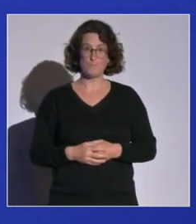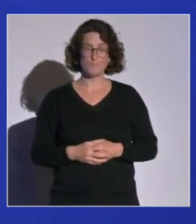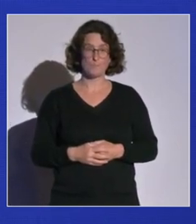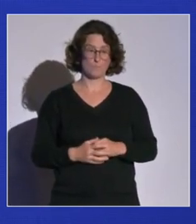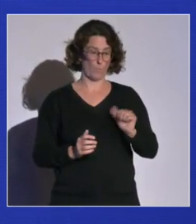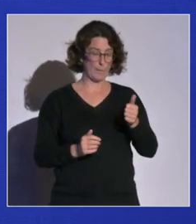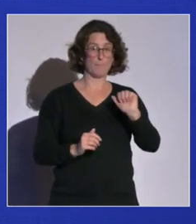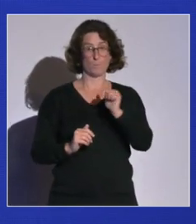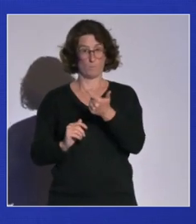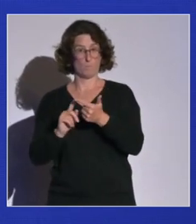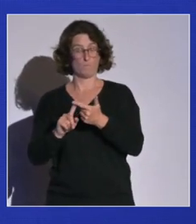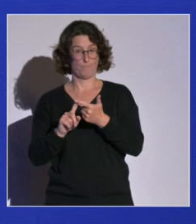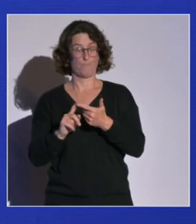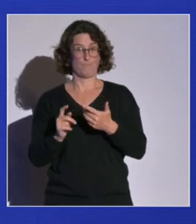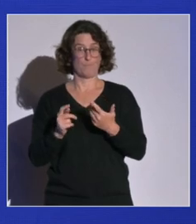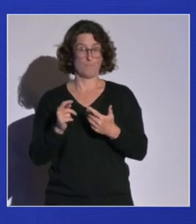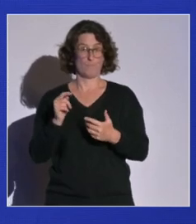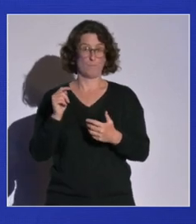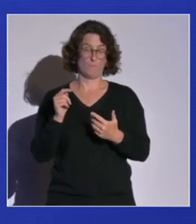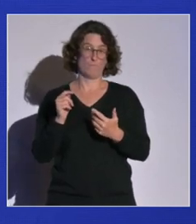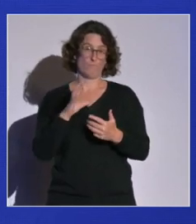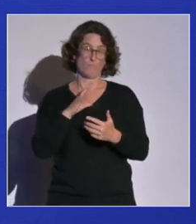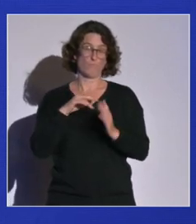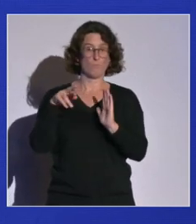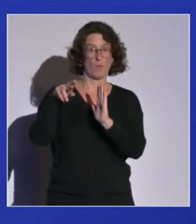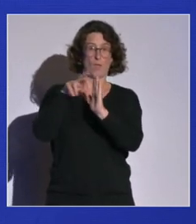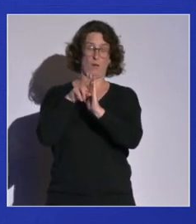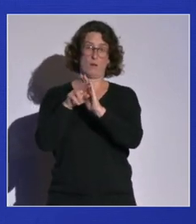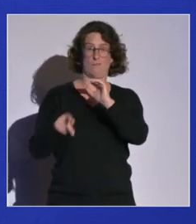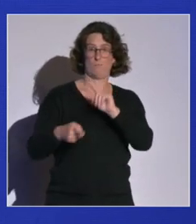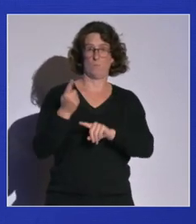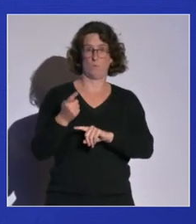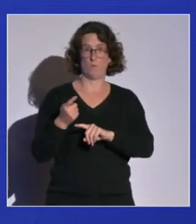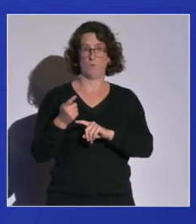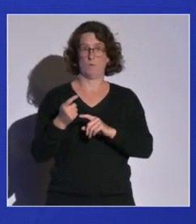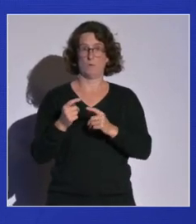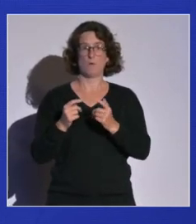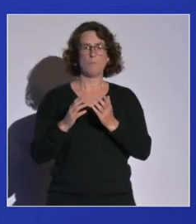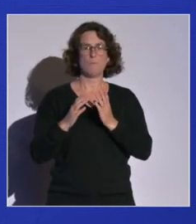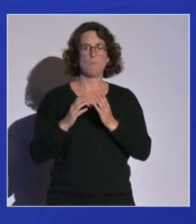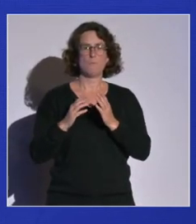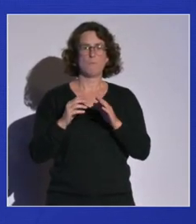il faut que nous prenions en compte une règle, il faut apprendre à nager avant de plonger.